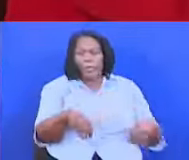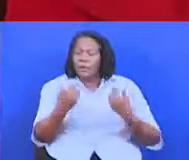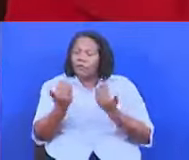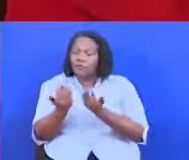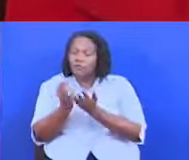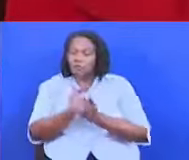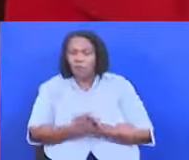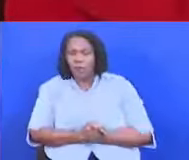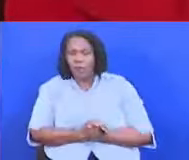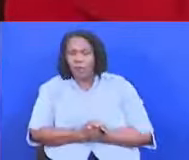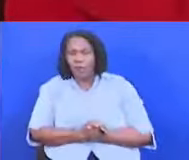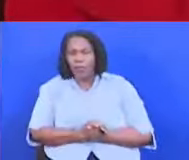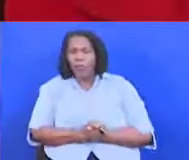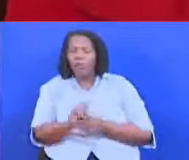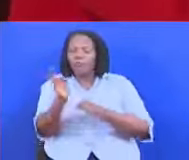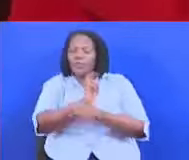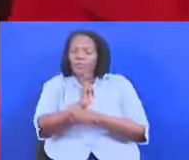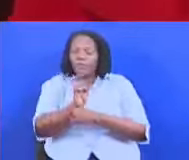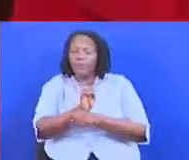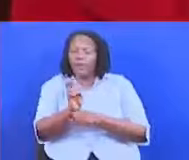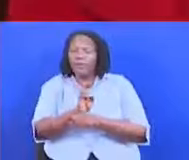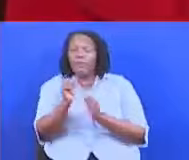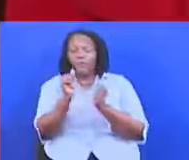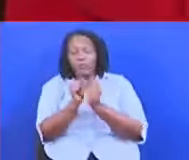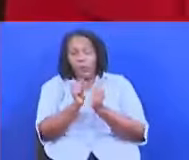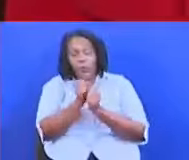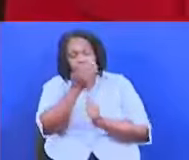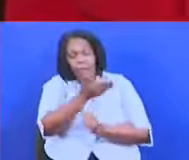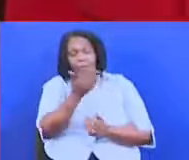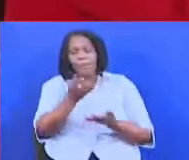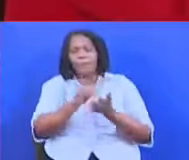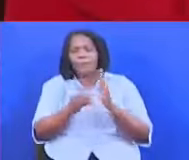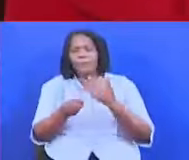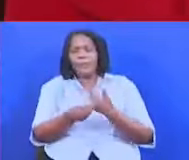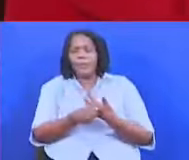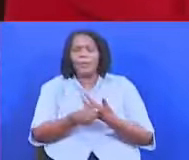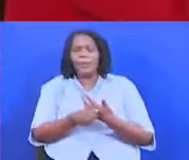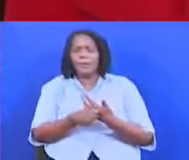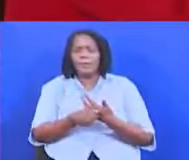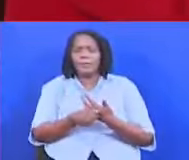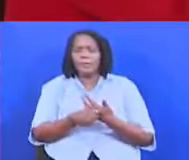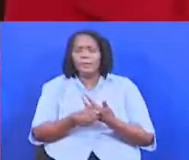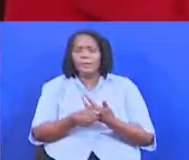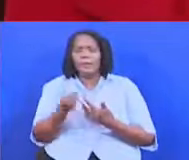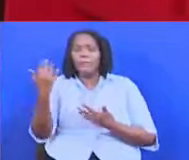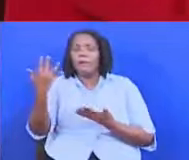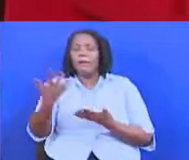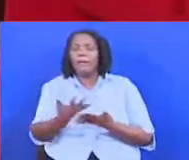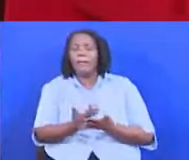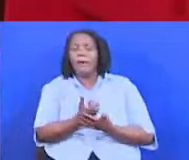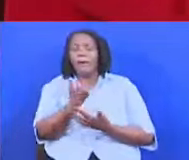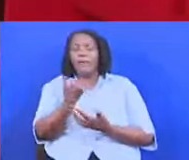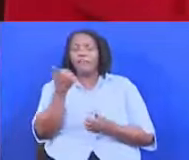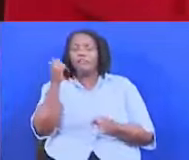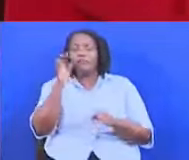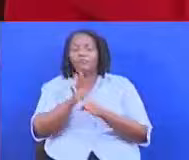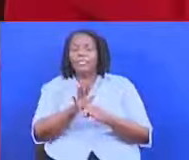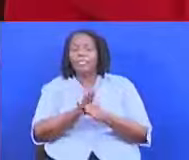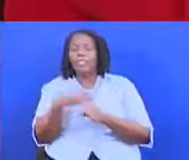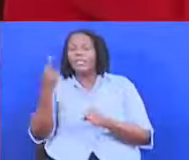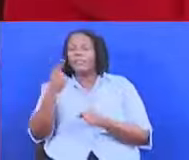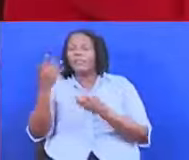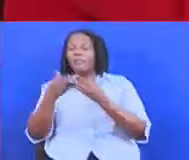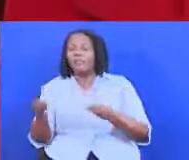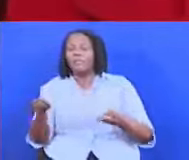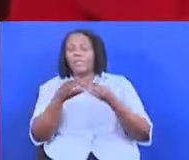sana usimamizi huo uboreshwe kwa sababu tunapoteza mapato mengi kwa njia ya watu kutorosha